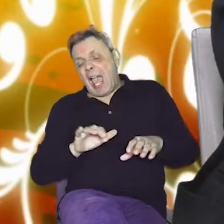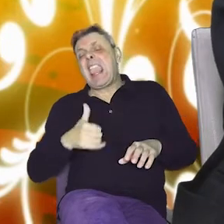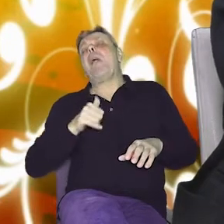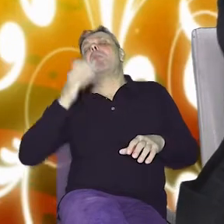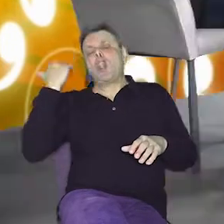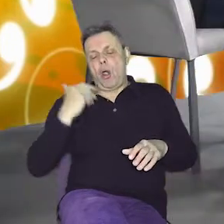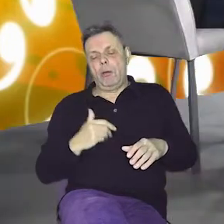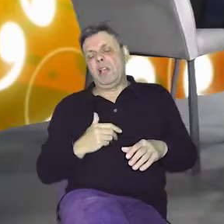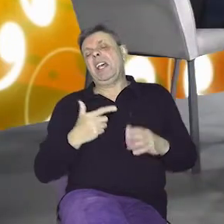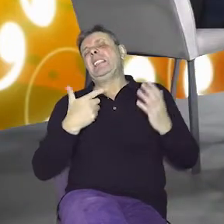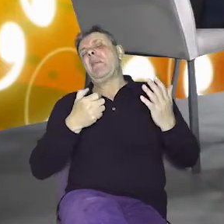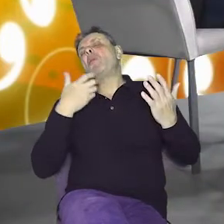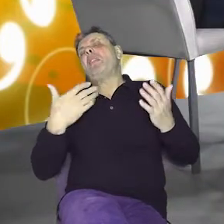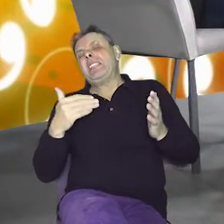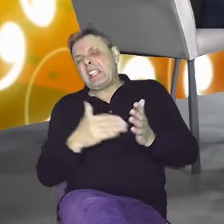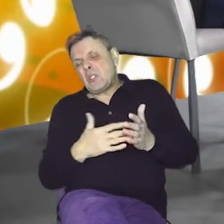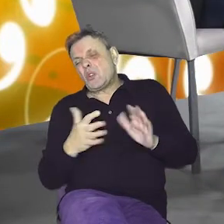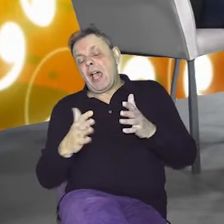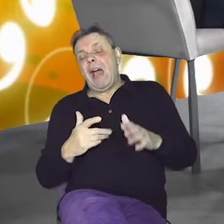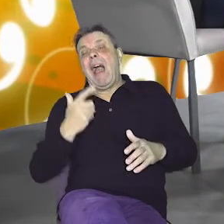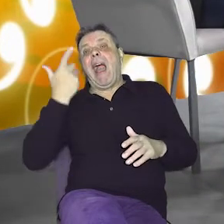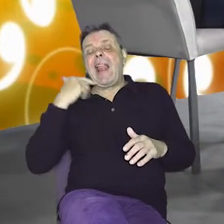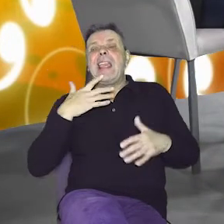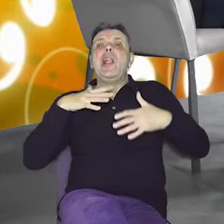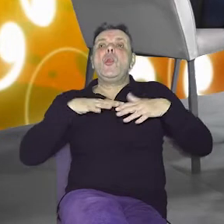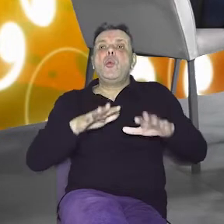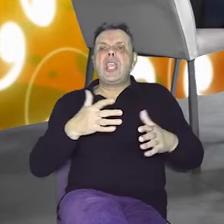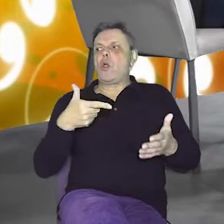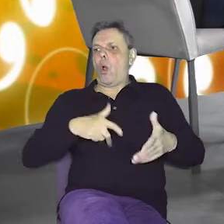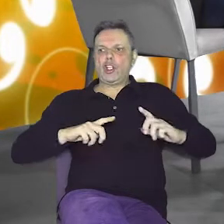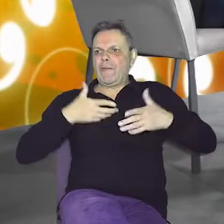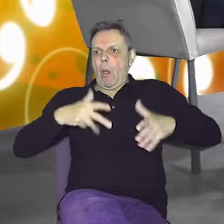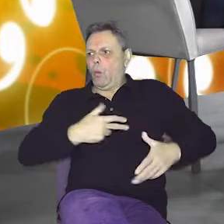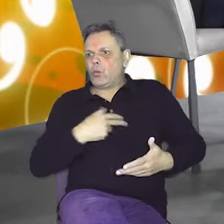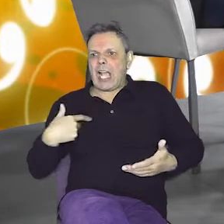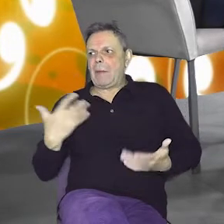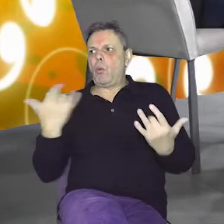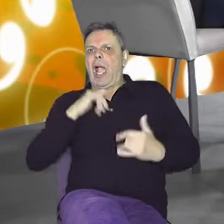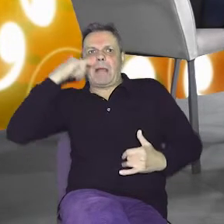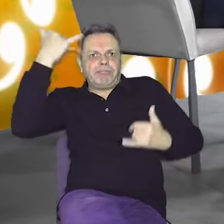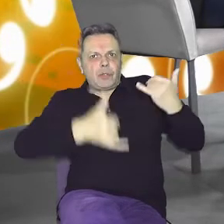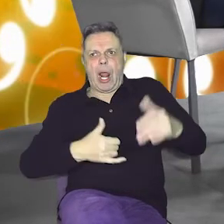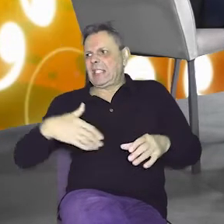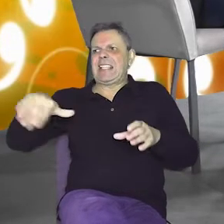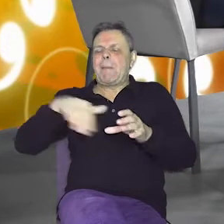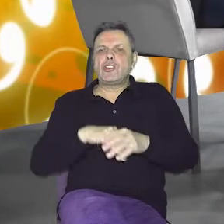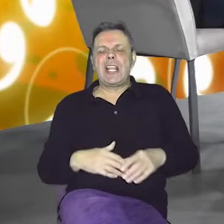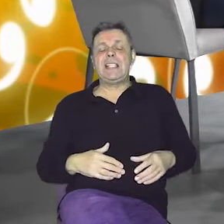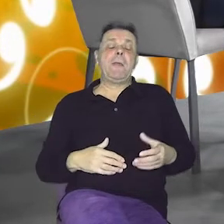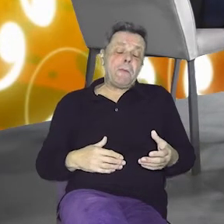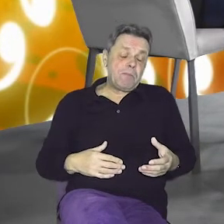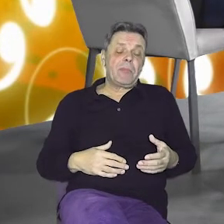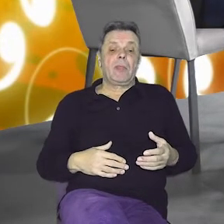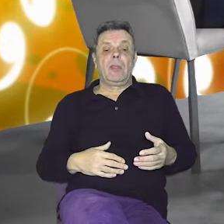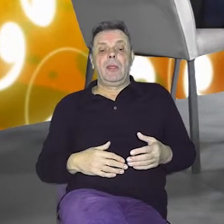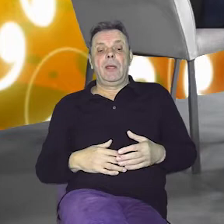700 tisuća ili 750, jel? Ali međutim, ljudi koji borave u Zagrebu, kad dolaze zaposlenici, ja ću vam